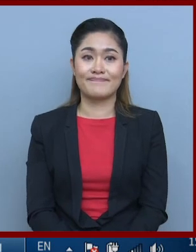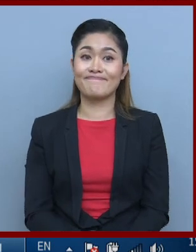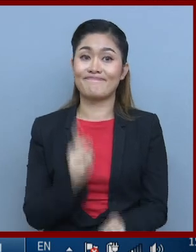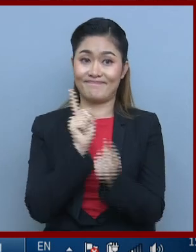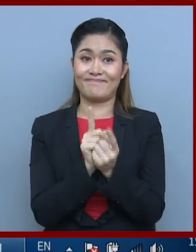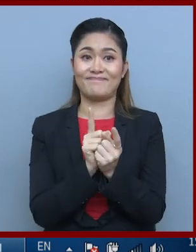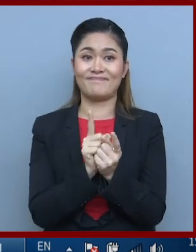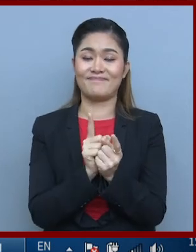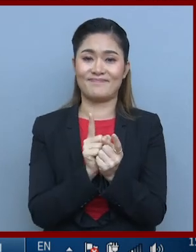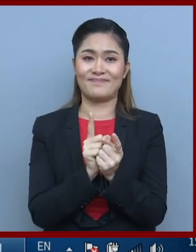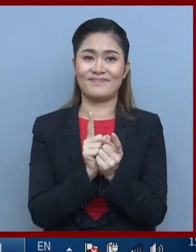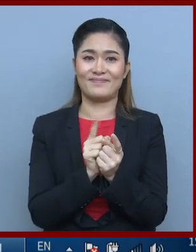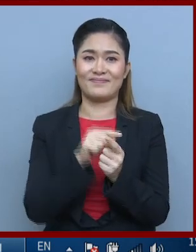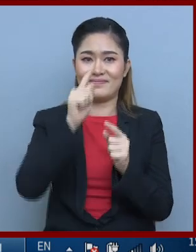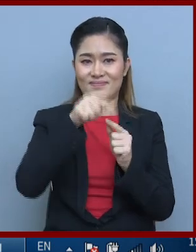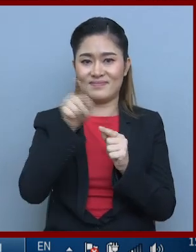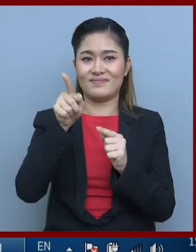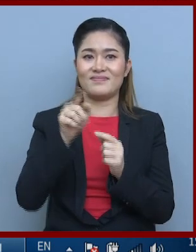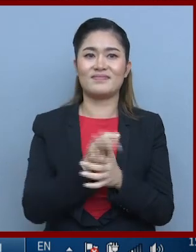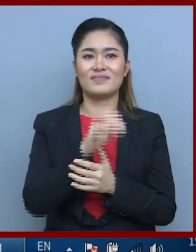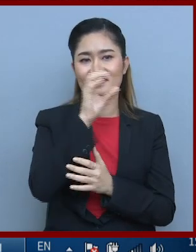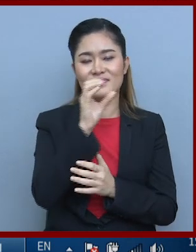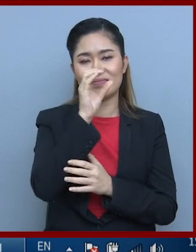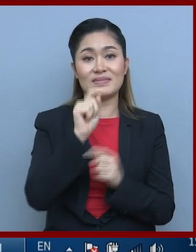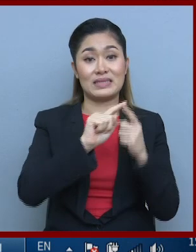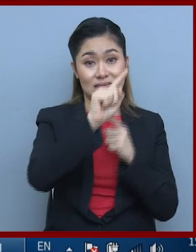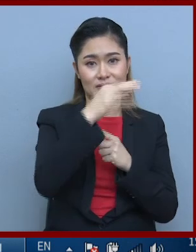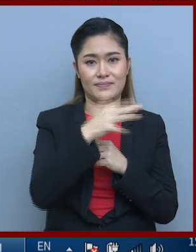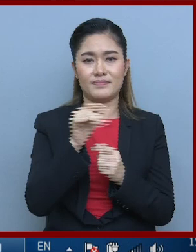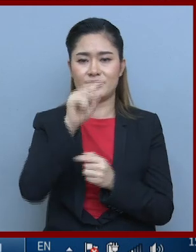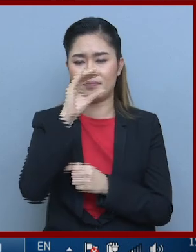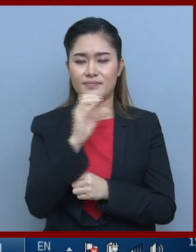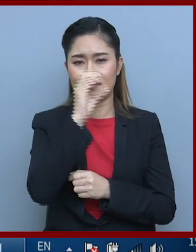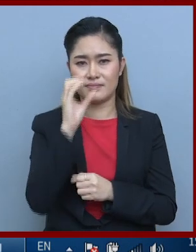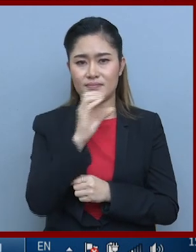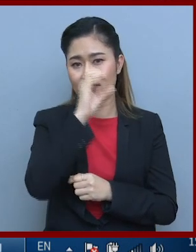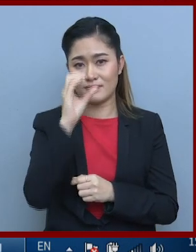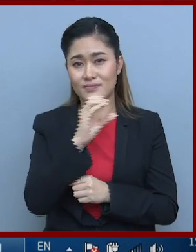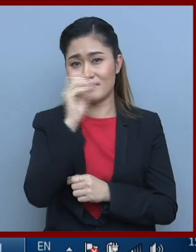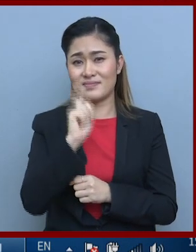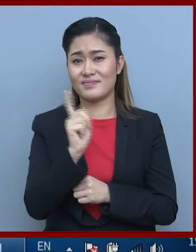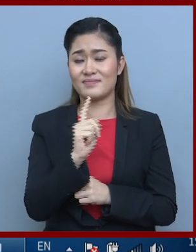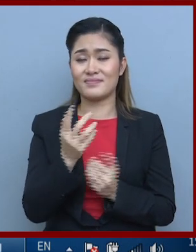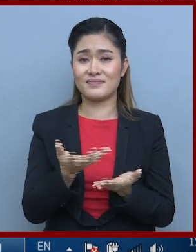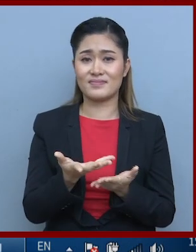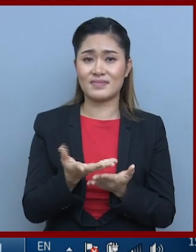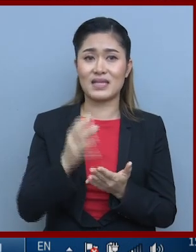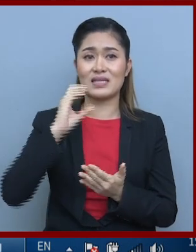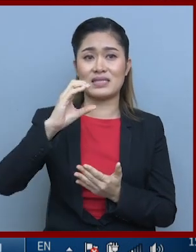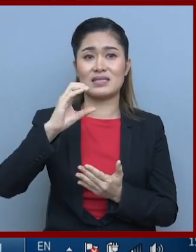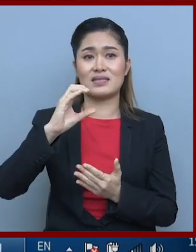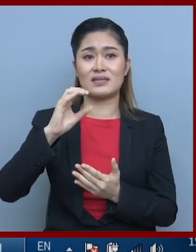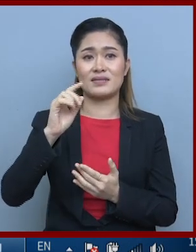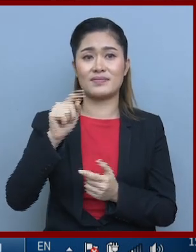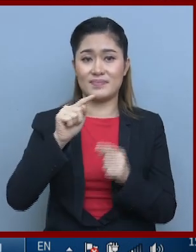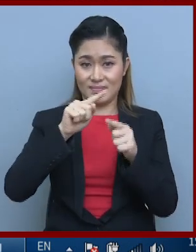ได้แล้วนะ Outrider Spin Button Control เลือกอันที่1อันที่2เลือกอะไรครับ Cheridon